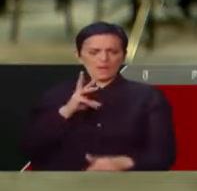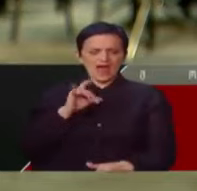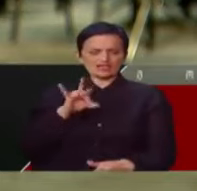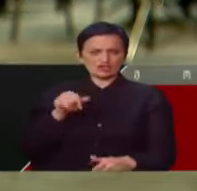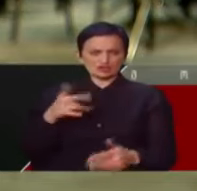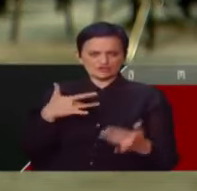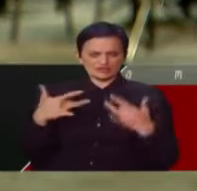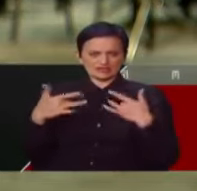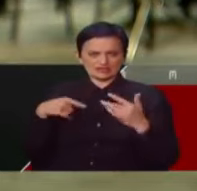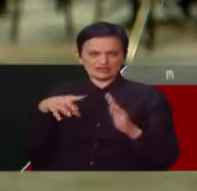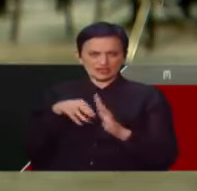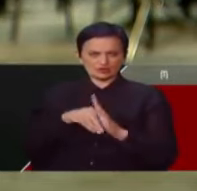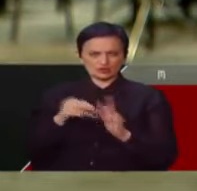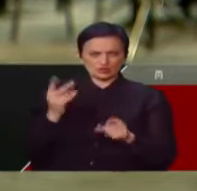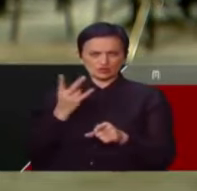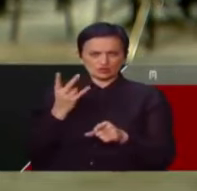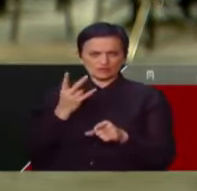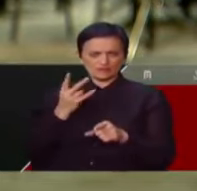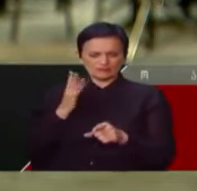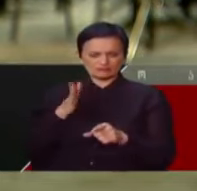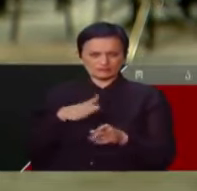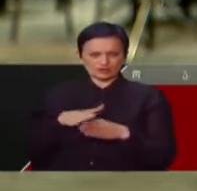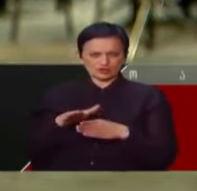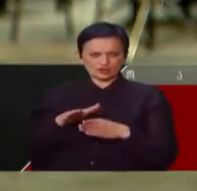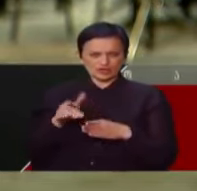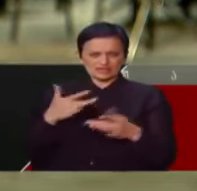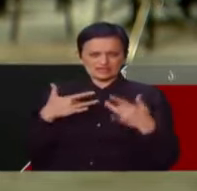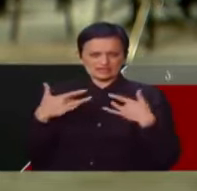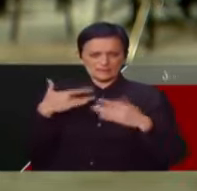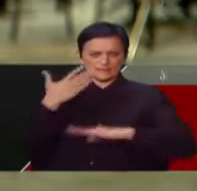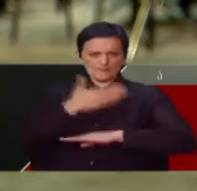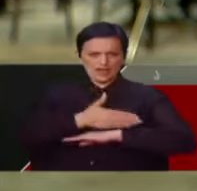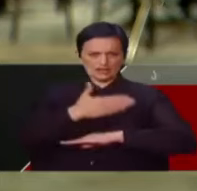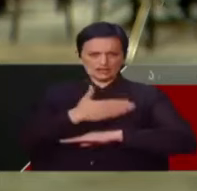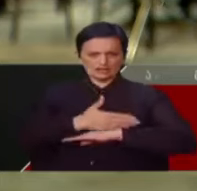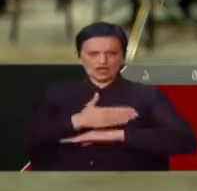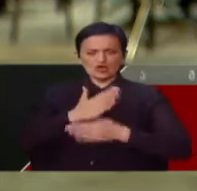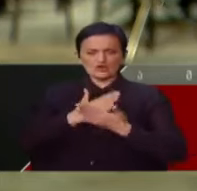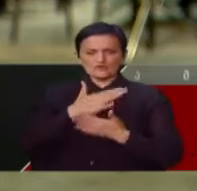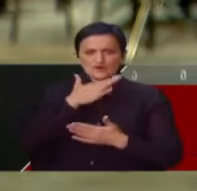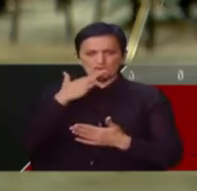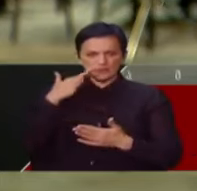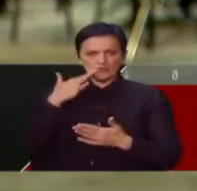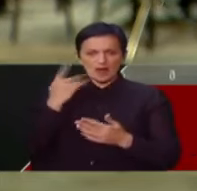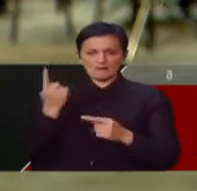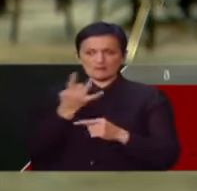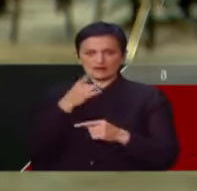დრამატულ თეატრში. საკონცერტო შესრულებით შესრულდება ეს სპექტაკლი. ყავს ბევრი